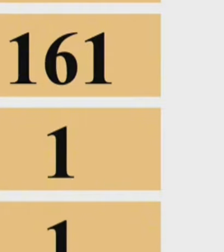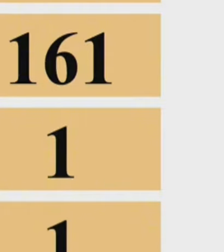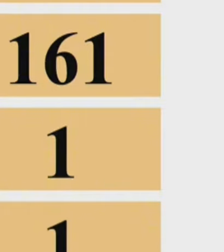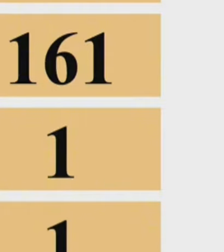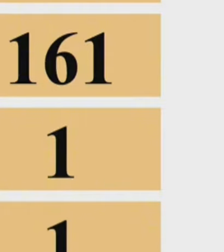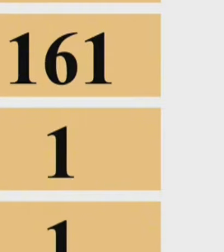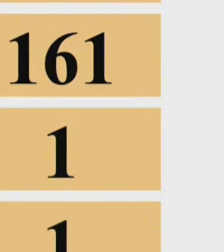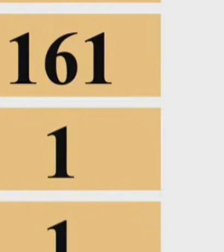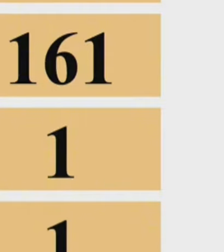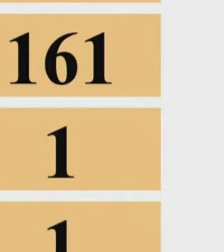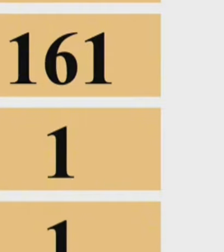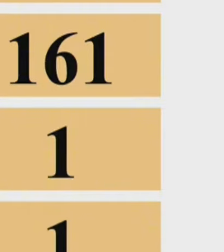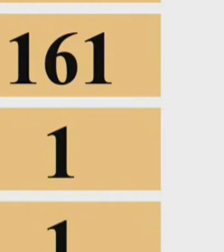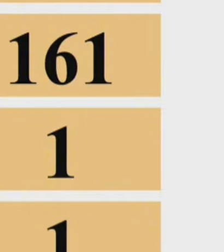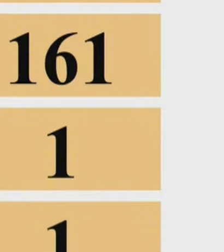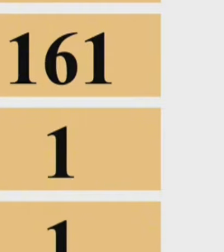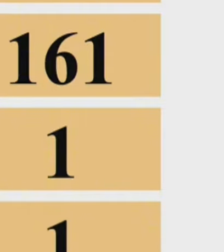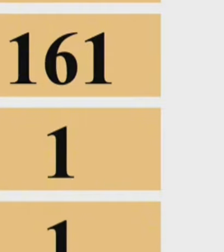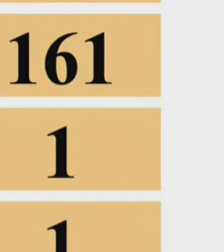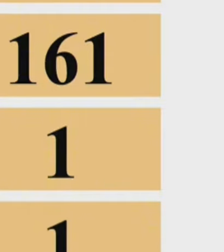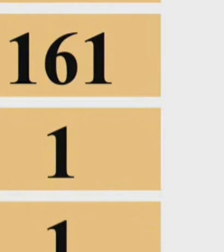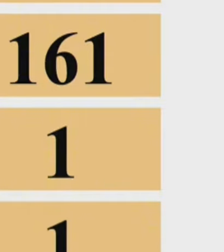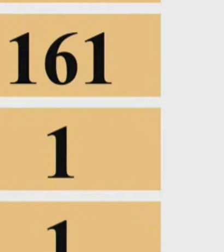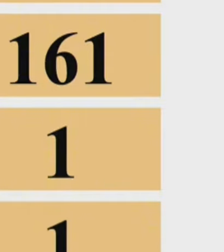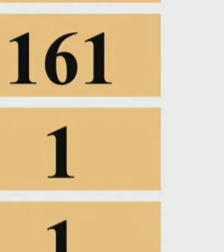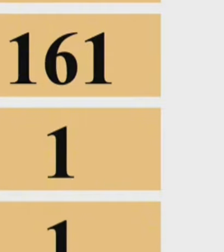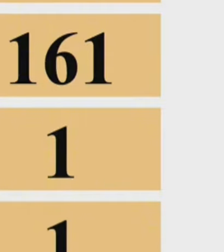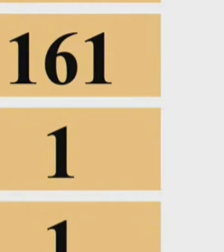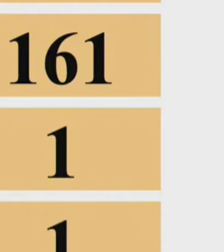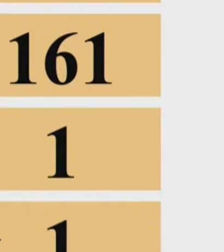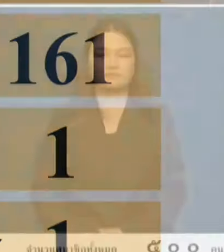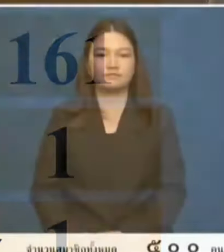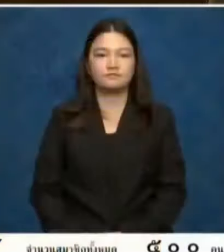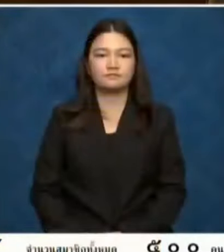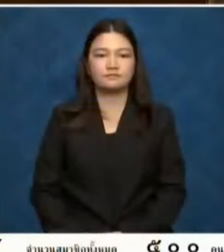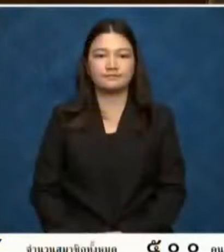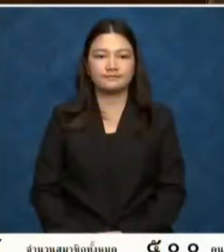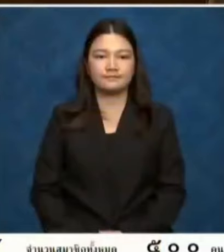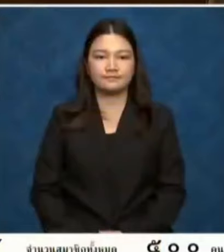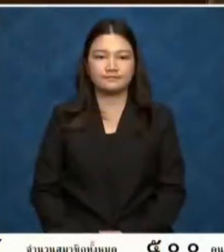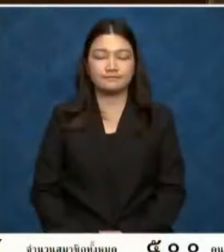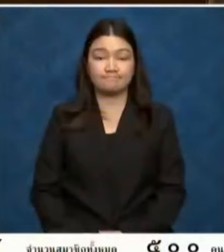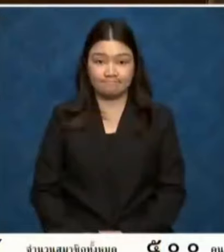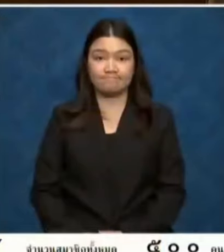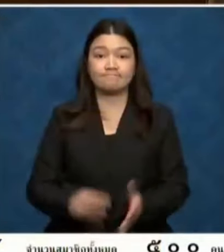ก1ไม่เห็นด้วย161งดออกเสียง1ไม่ลงคะแนนเสียง1ครับ